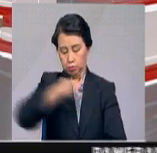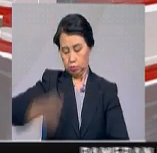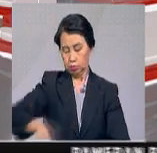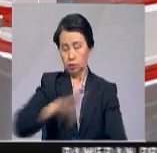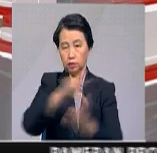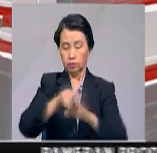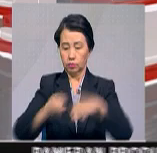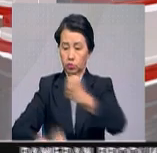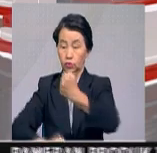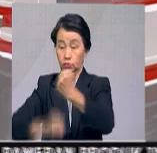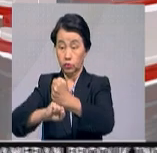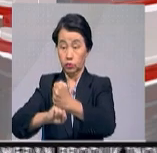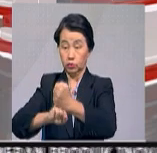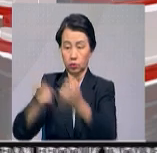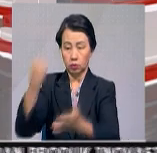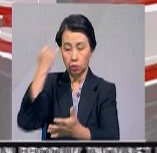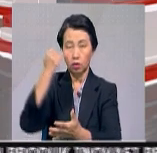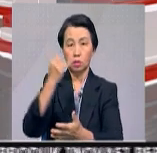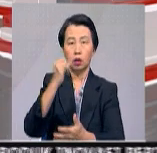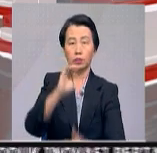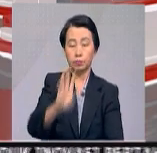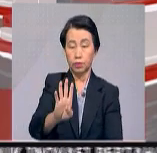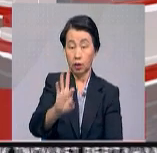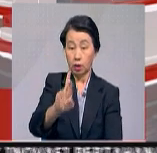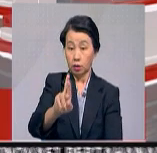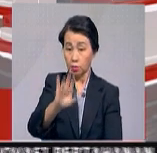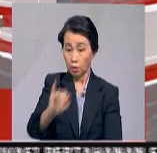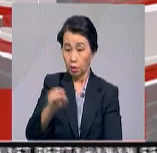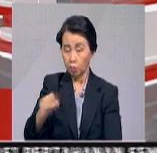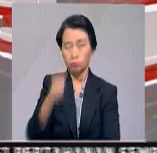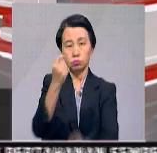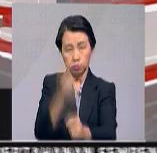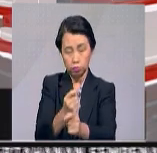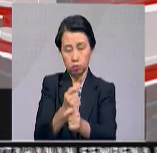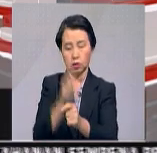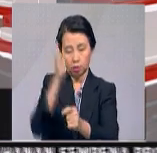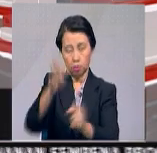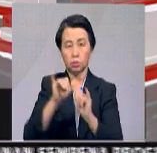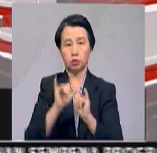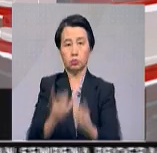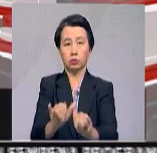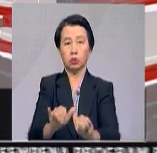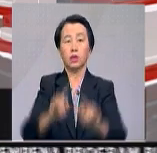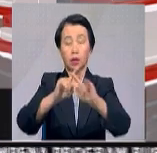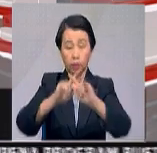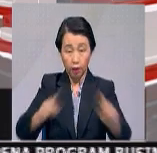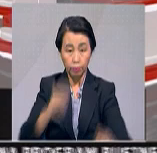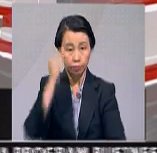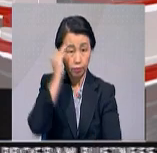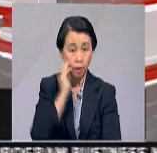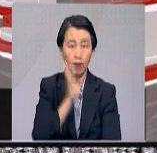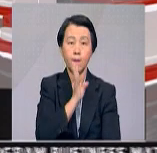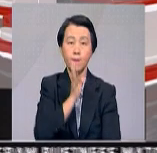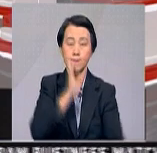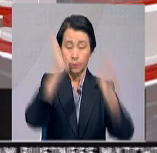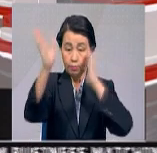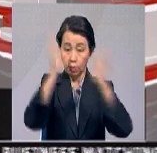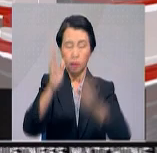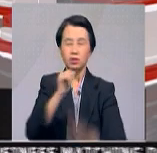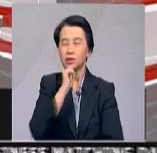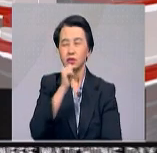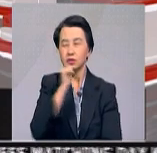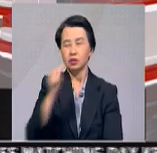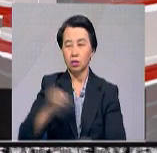termasuk menyokong inisiatif jalur dan laluan BRI tetap akan diteruskan. Namun tegas Tun Dr. Mahathir, Malaysia tidak